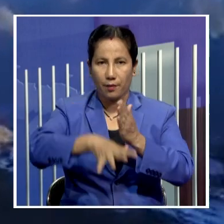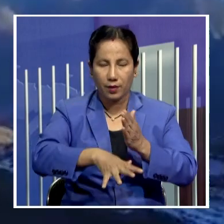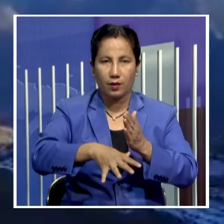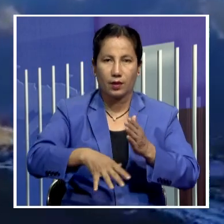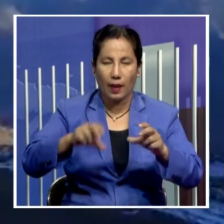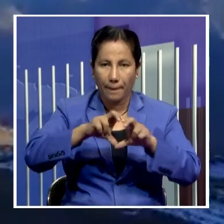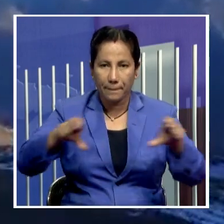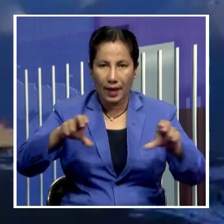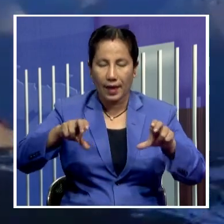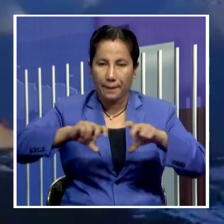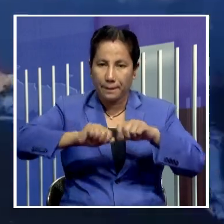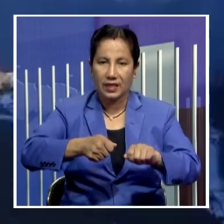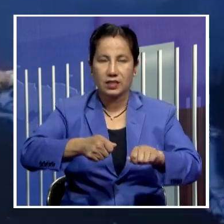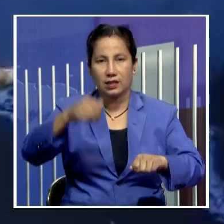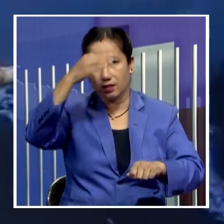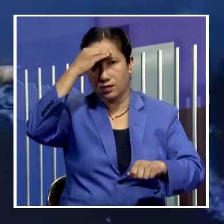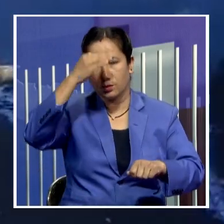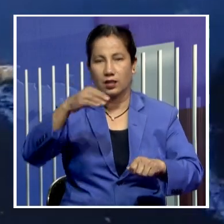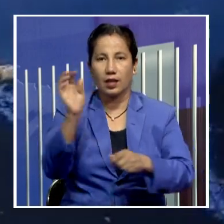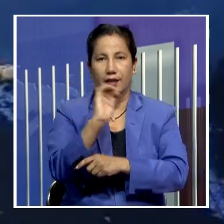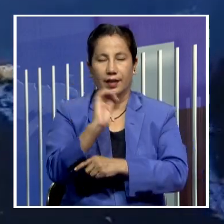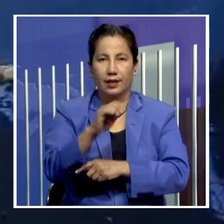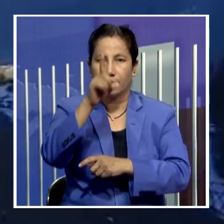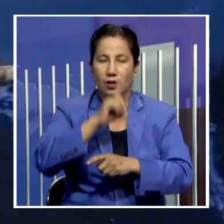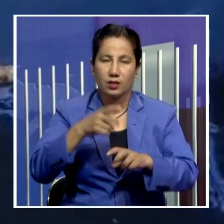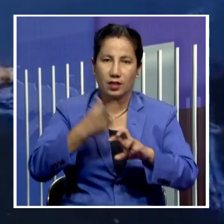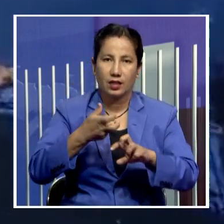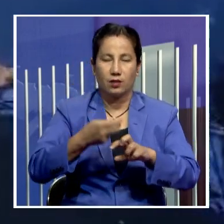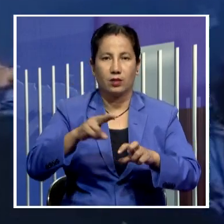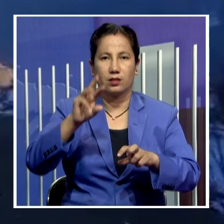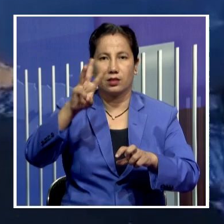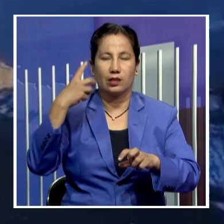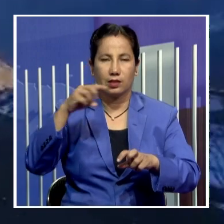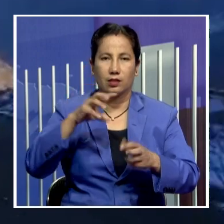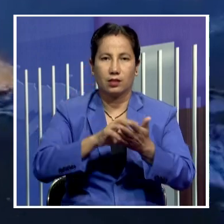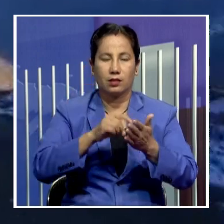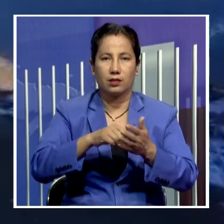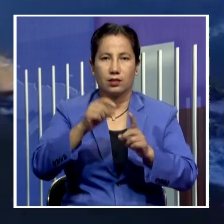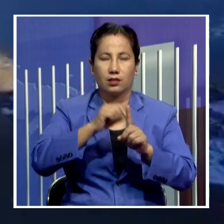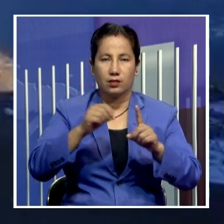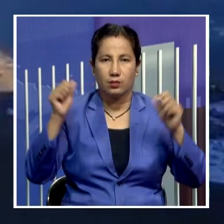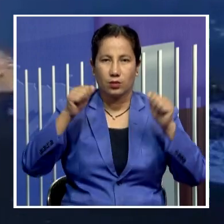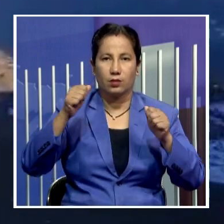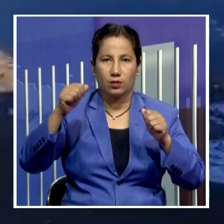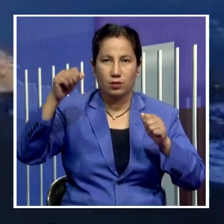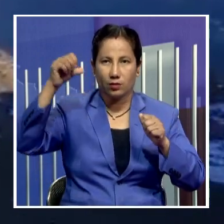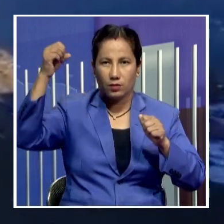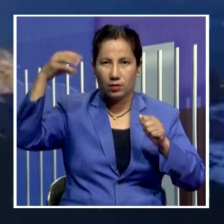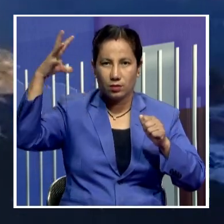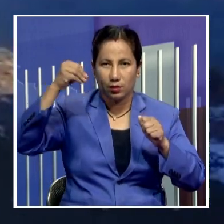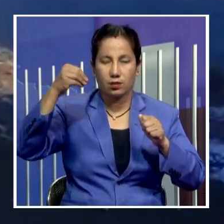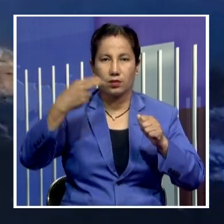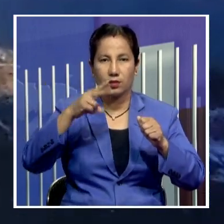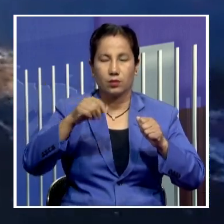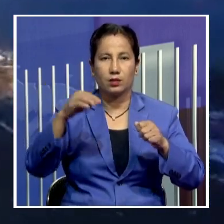पाइप फुट्ने समस्याले नागरिक वर्षेनी मार्गमा पर्दै आइरहेका छन्। 3 दिनदेखि सदरमुकाम सिमकोट अन्धकार हुँदा पनि जिल्लास्थित